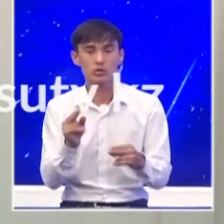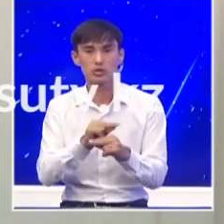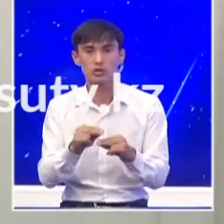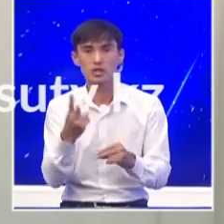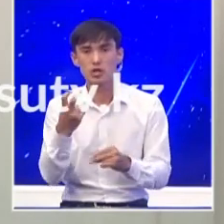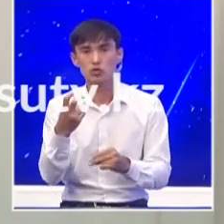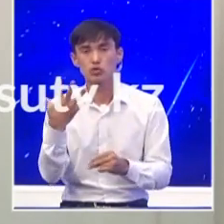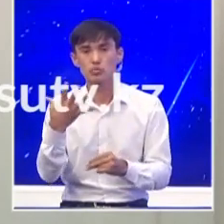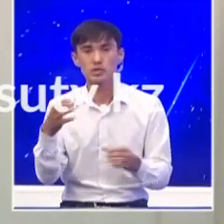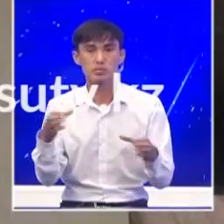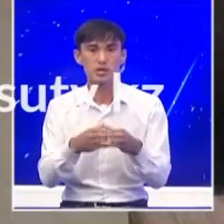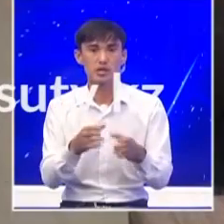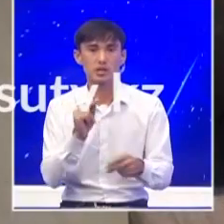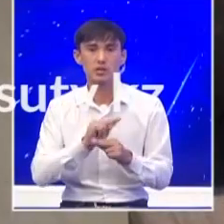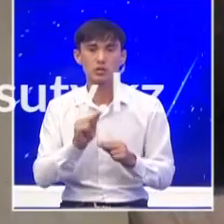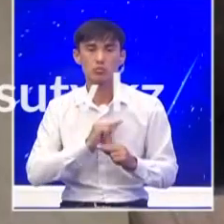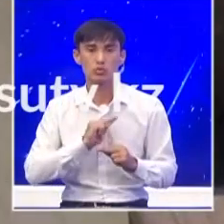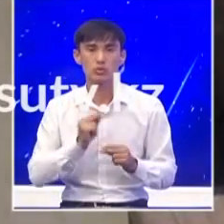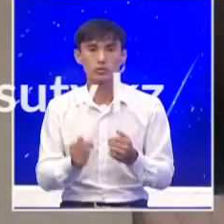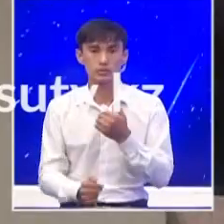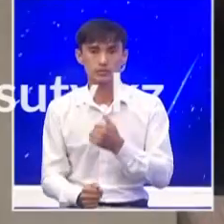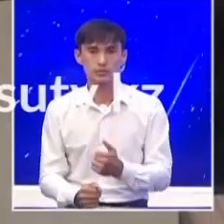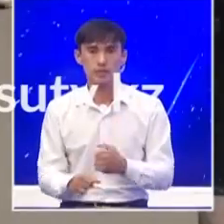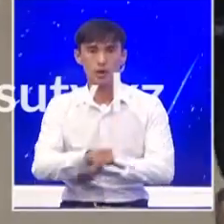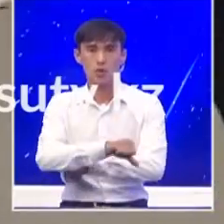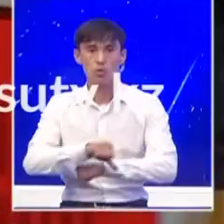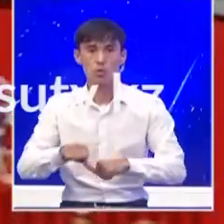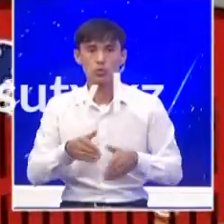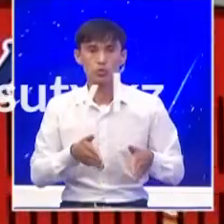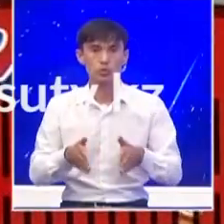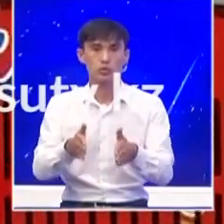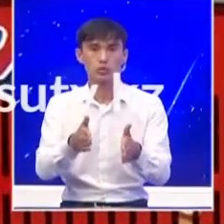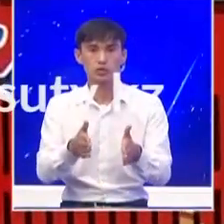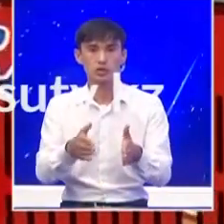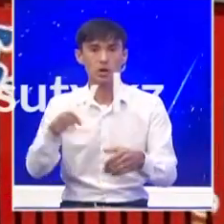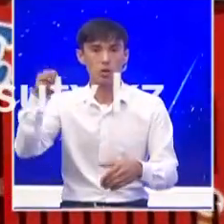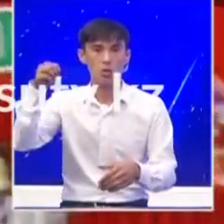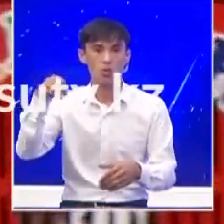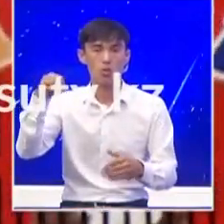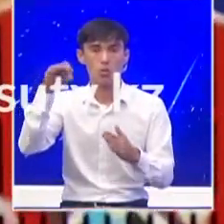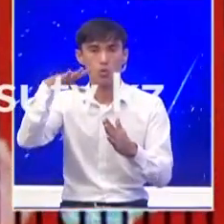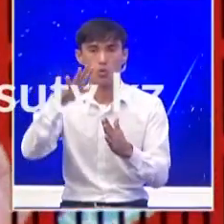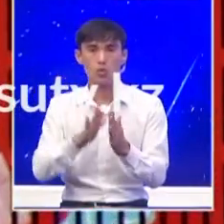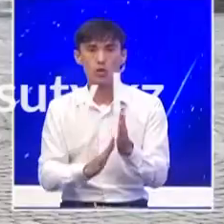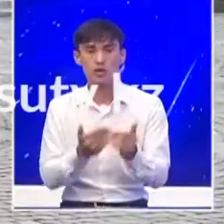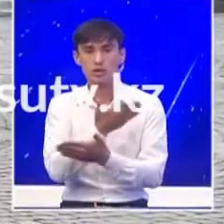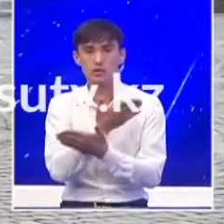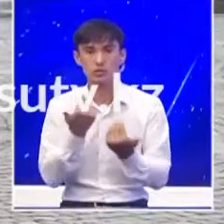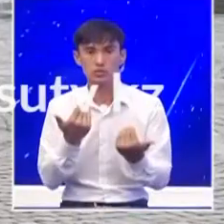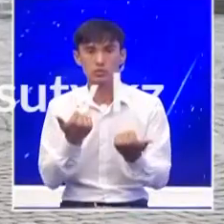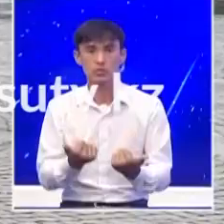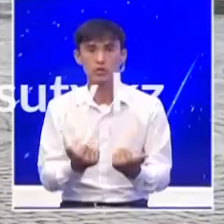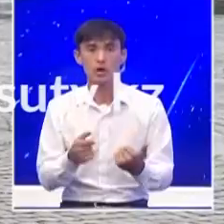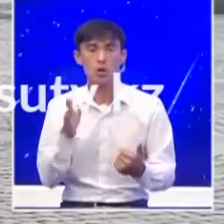205 бригада жұмылдырылған. Көшеде шөл қысқан жұртты жиі кезіктіресін, ені көлін кездеп жүр. Ал күн қызған шақта жағажайлар мен